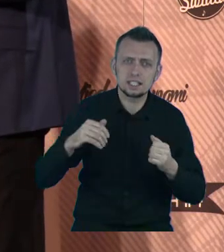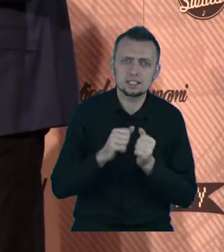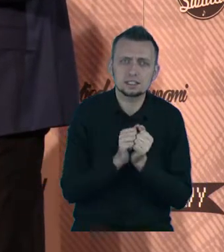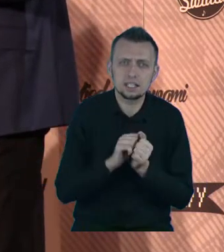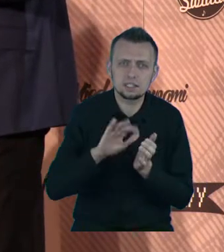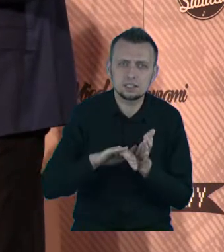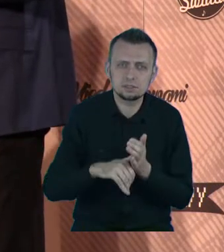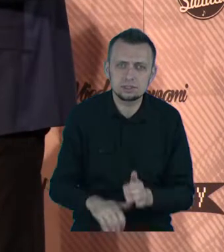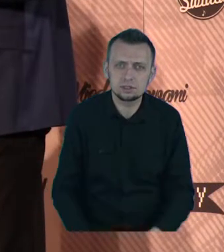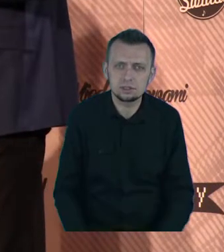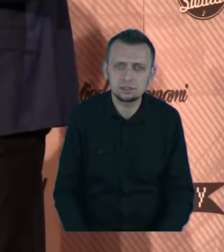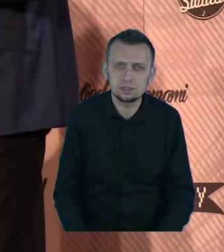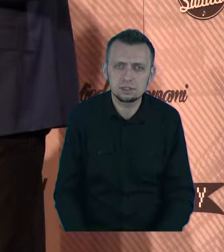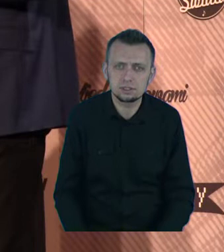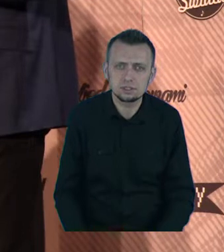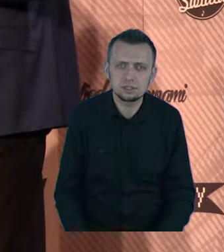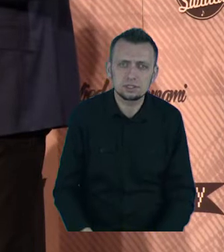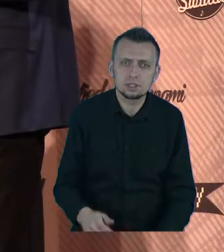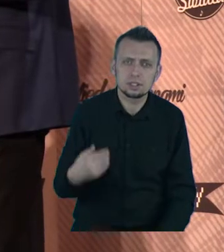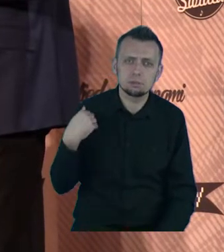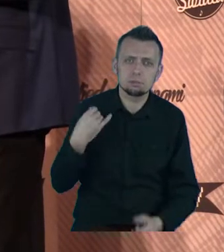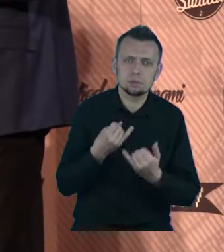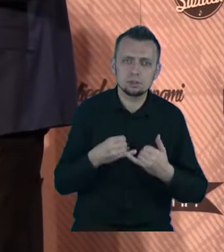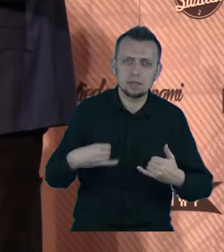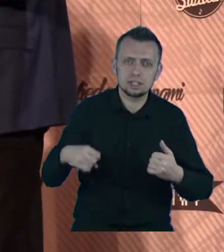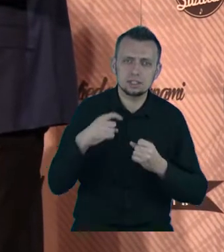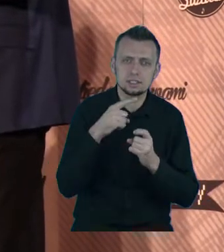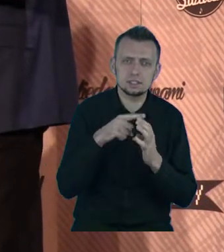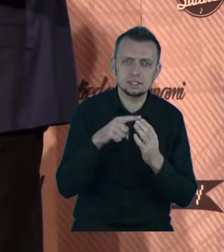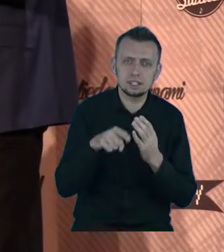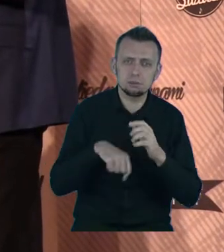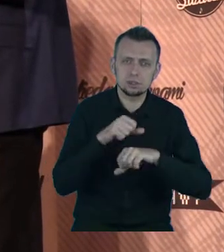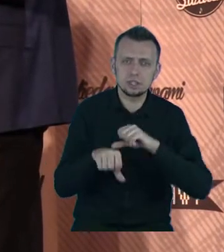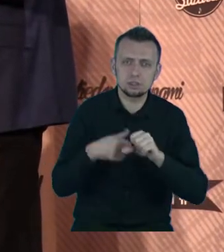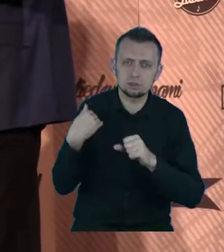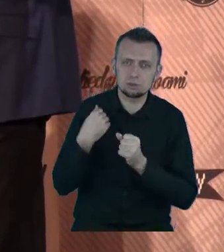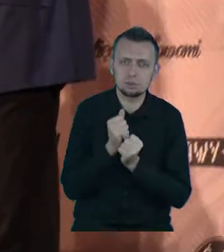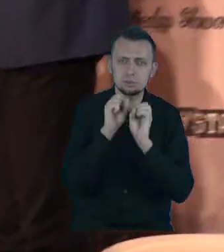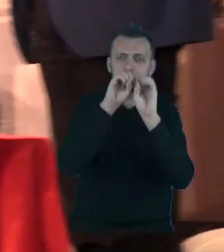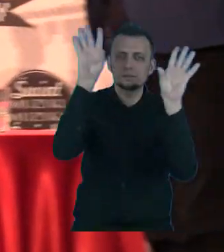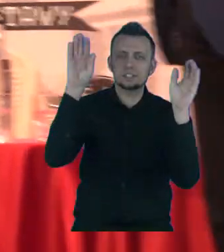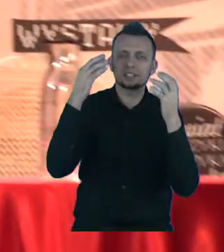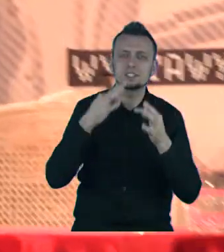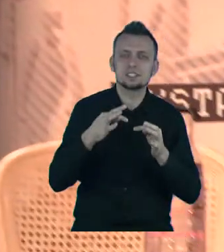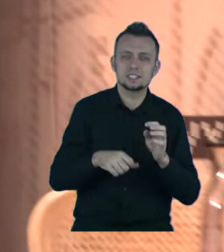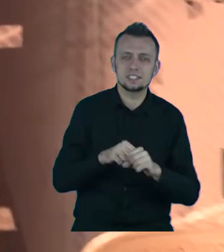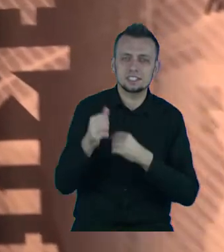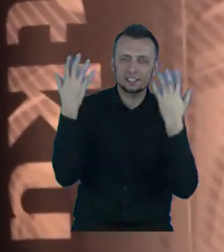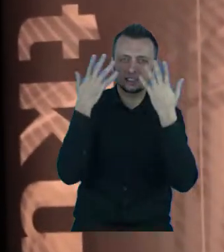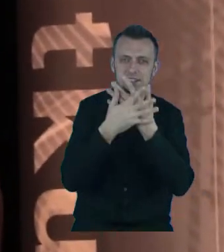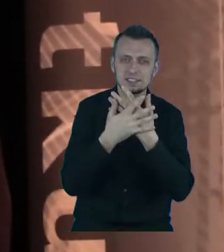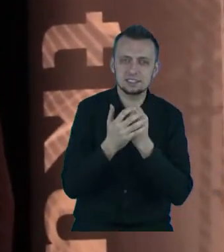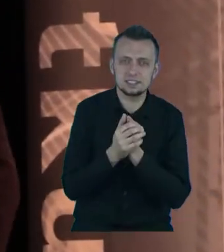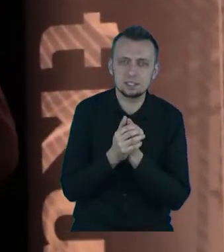teatralnym. Wtedy to na pora roku było widno, a teraz jest tak ciemno, że właściwie to ja na słowo honoru wiem, że jestem